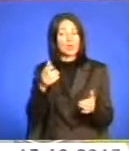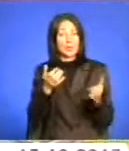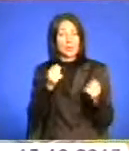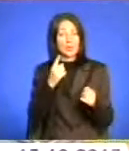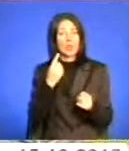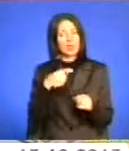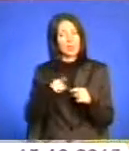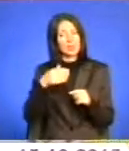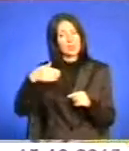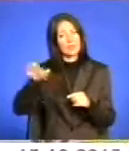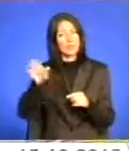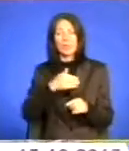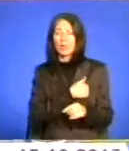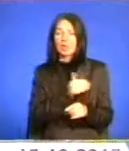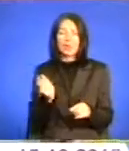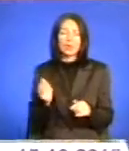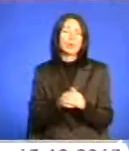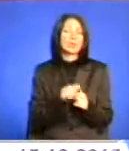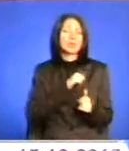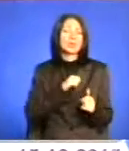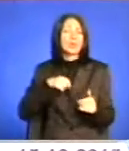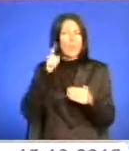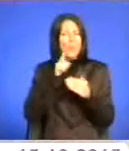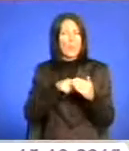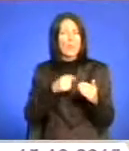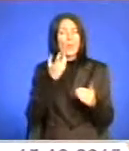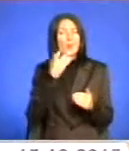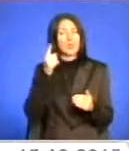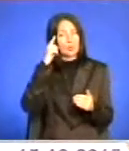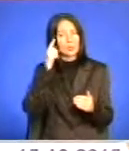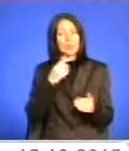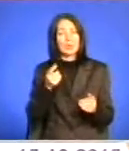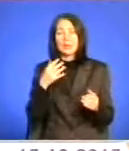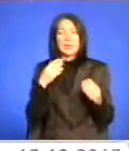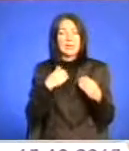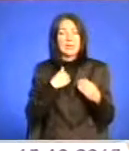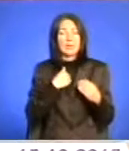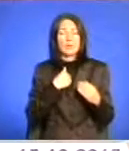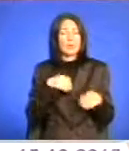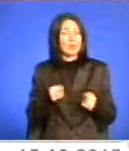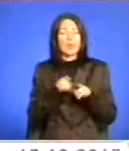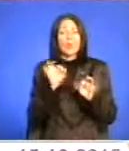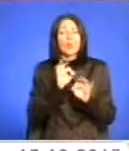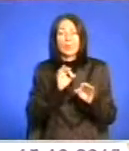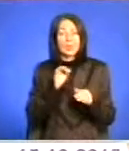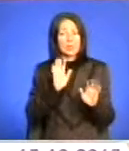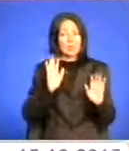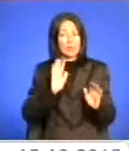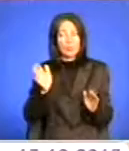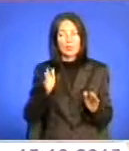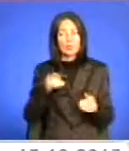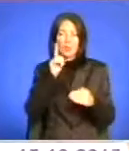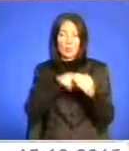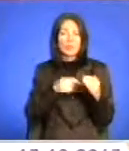інша відмахується. Не потрібно. Самовпевненість, коли ти думаєш, зі мною це ніколи не станеться. А впевненість – це коли ти підеш до лікаря,